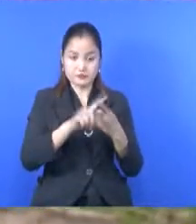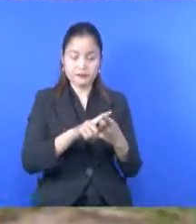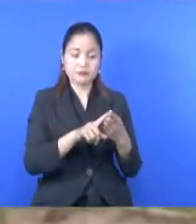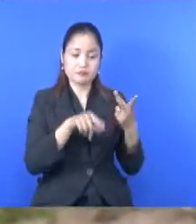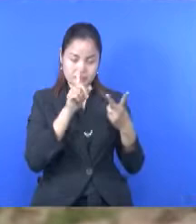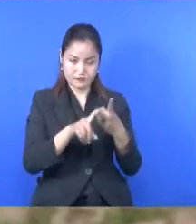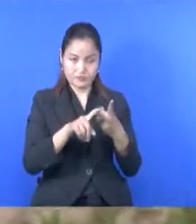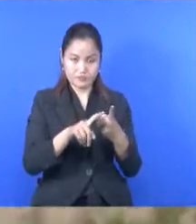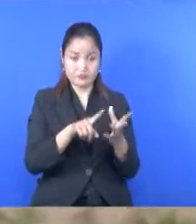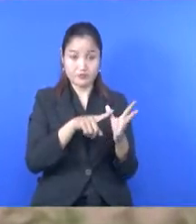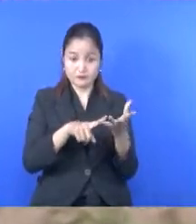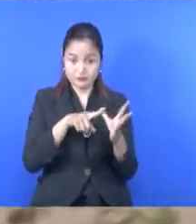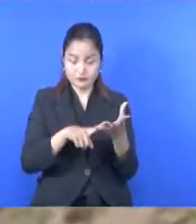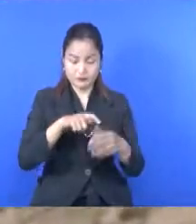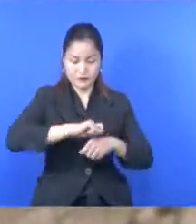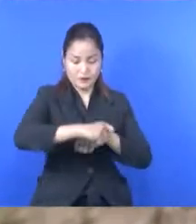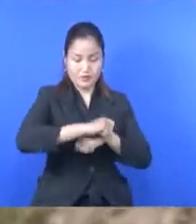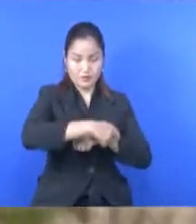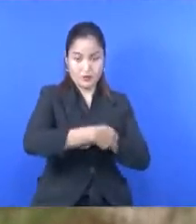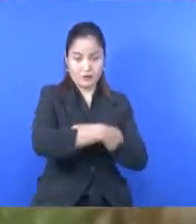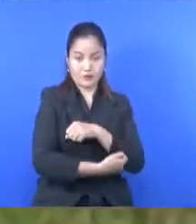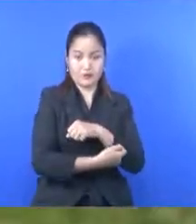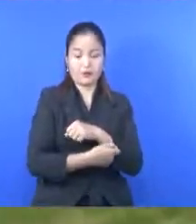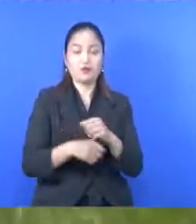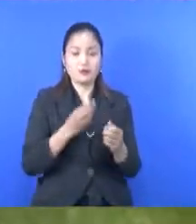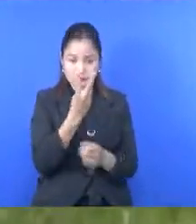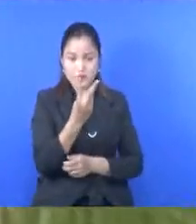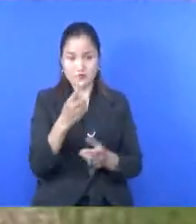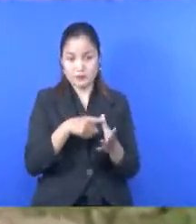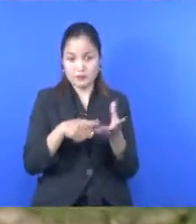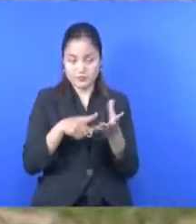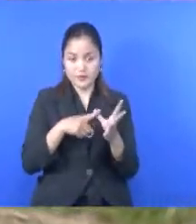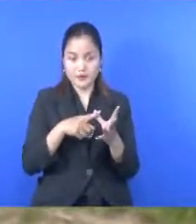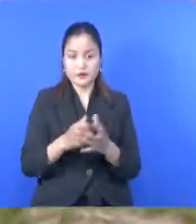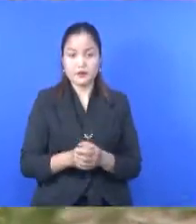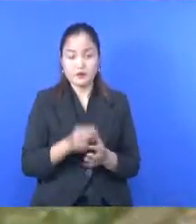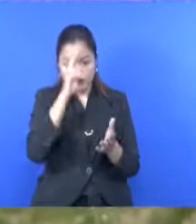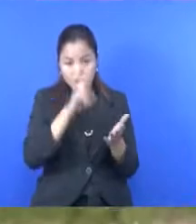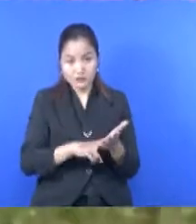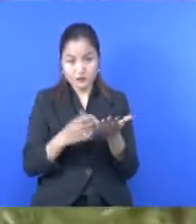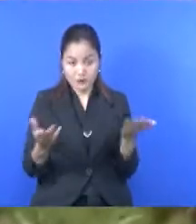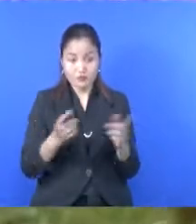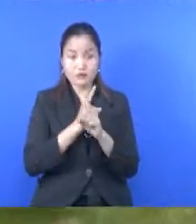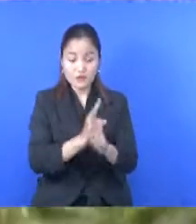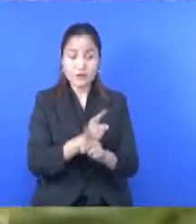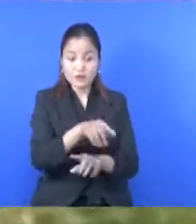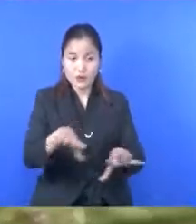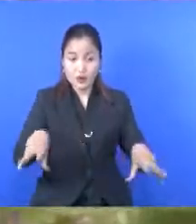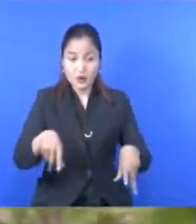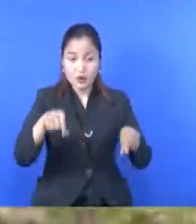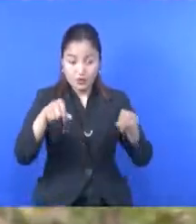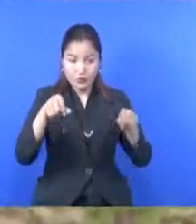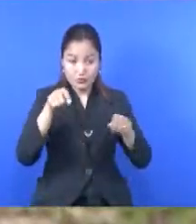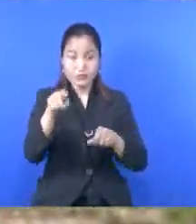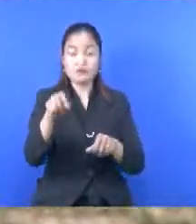ត បាទរយងកៅនឹងសេតស័ត ហ្នឹងសេតស័តដោយសារវាតម្រូវតាមដីហ្នឹងគឺអាពីរពូជហ្នឹ